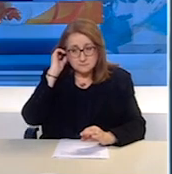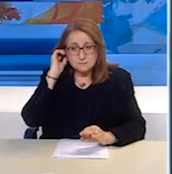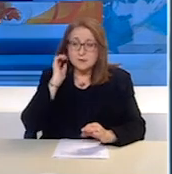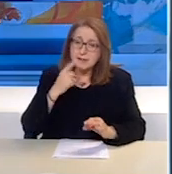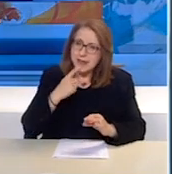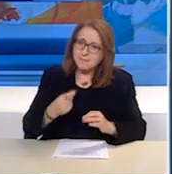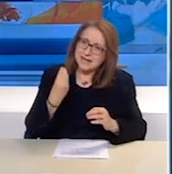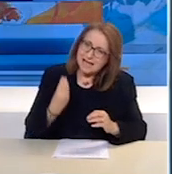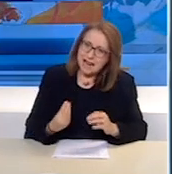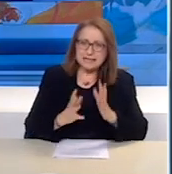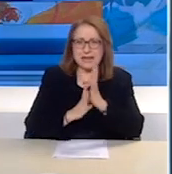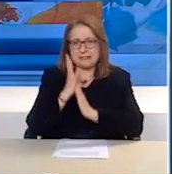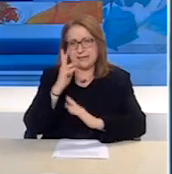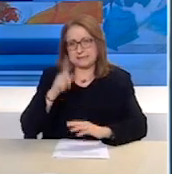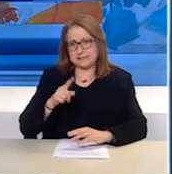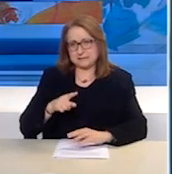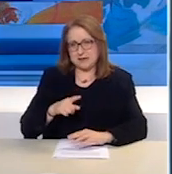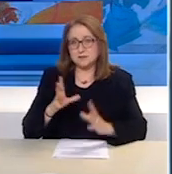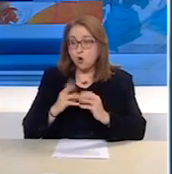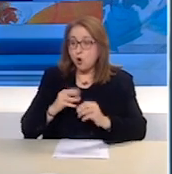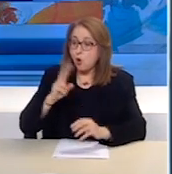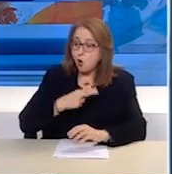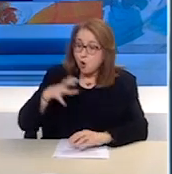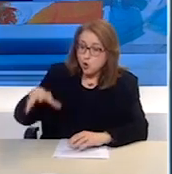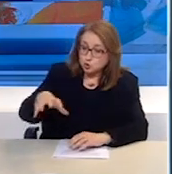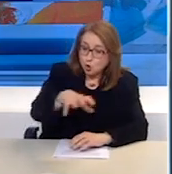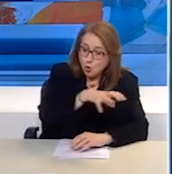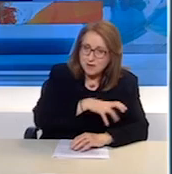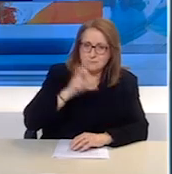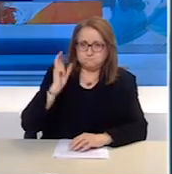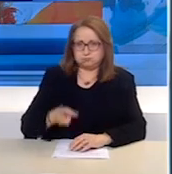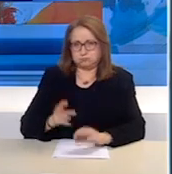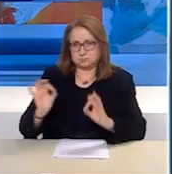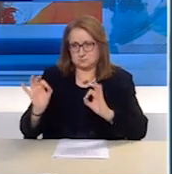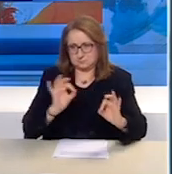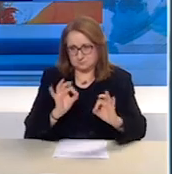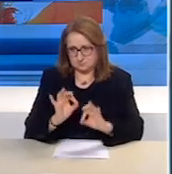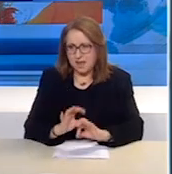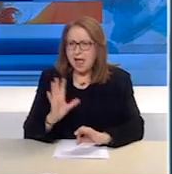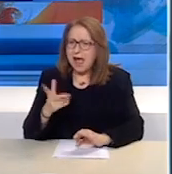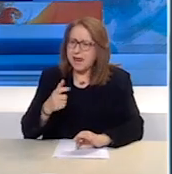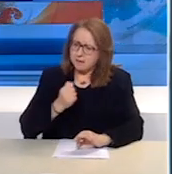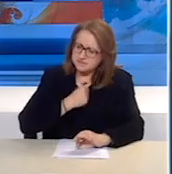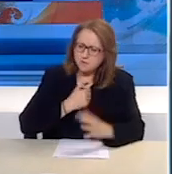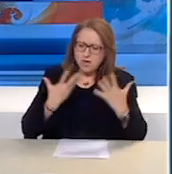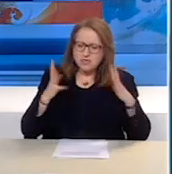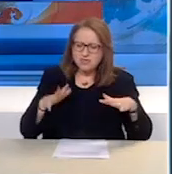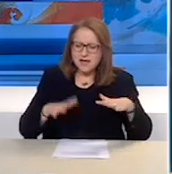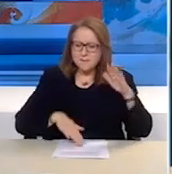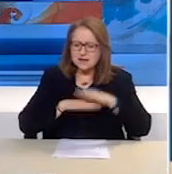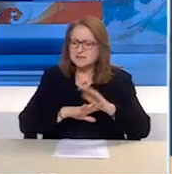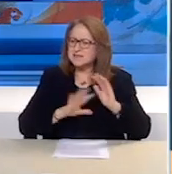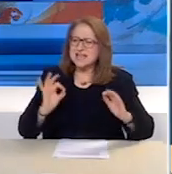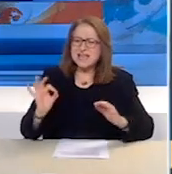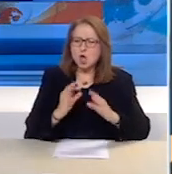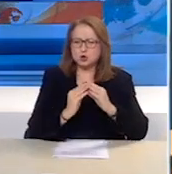ημερών με υψηλά μέτρα προστασίας. Για να είμαστε 100%. Φαίνεται ότι μετά τις 10 όμως δεν ισχύει αυτή η μεταδοτικότητα.